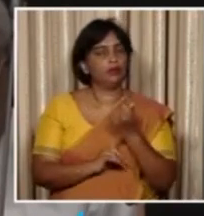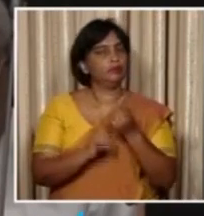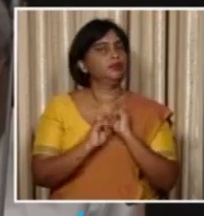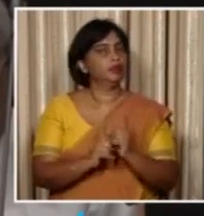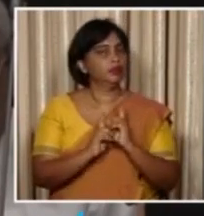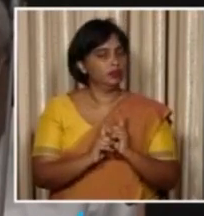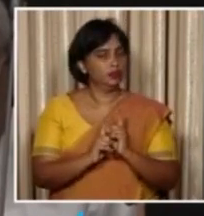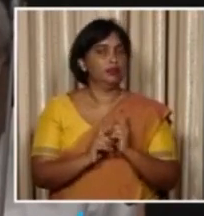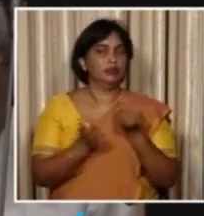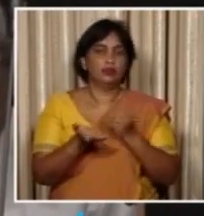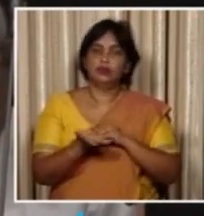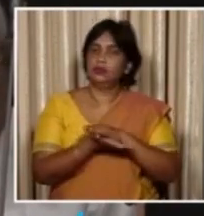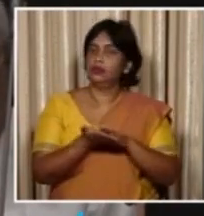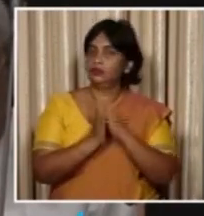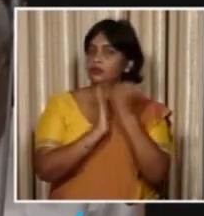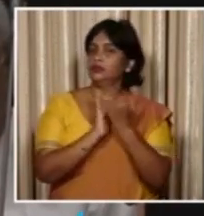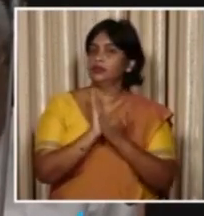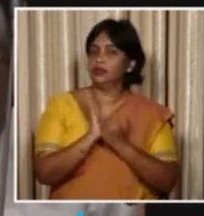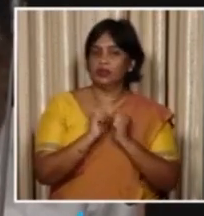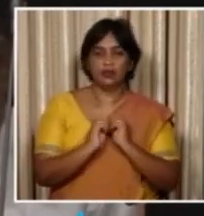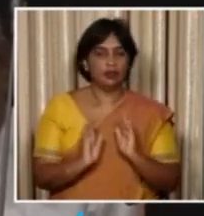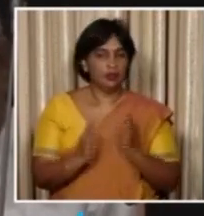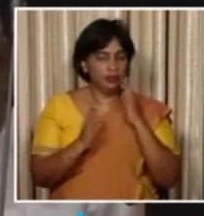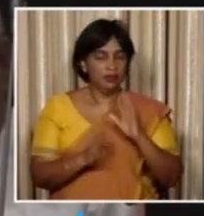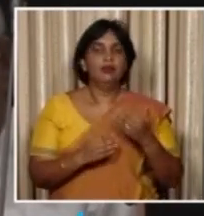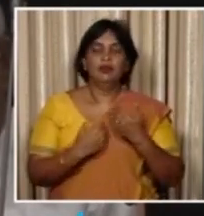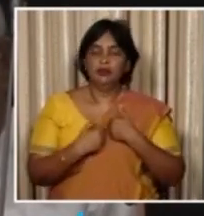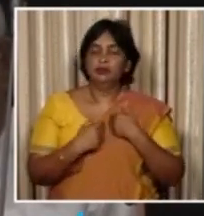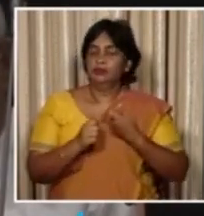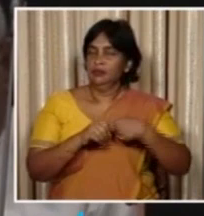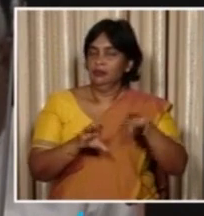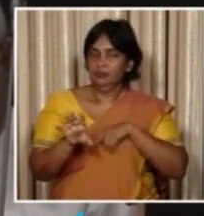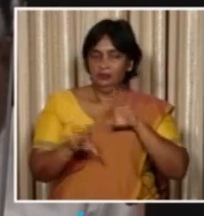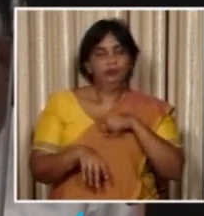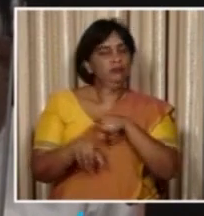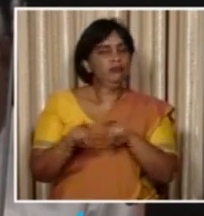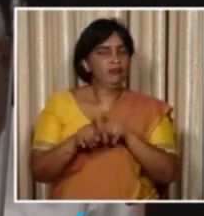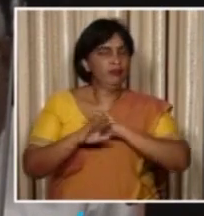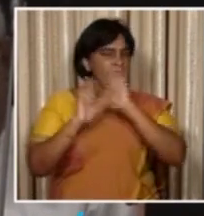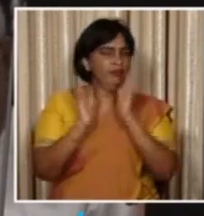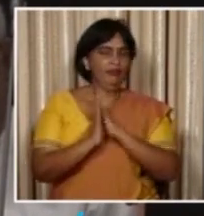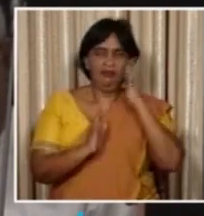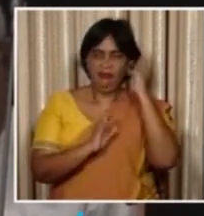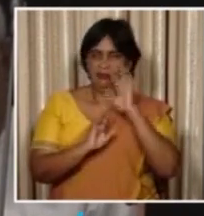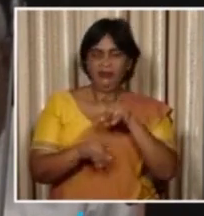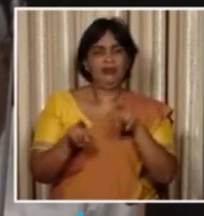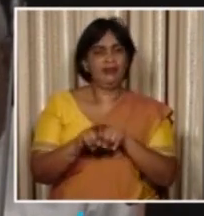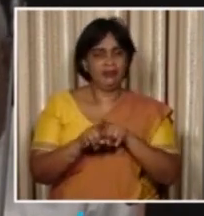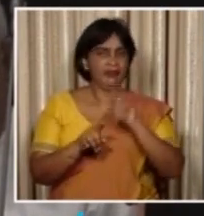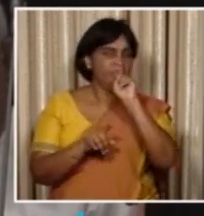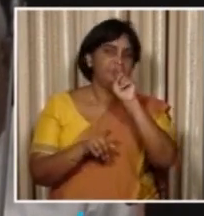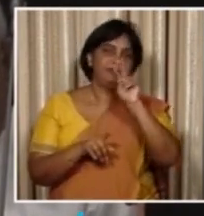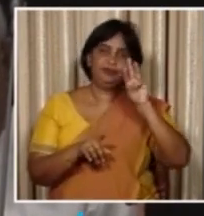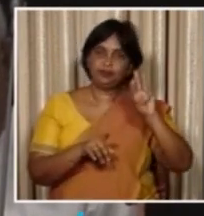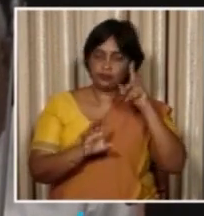ಸ್ಥಾಯೀಕರಣ ಪ್ರತಿಸಾಧಕ ವೆಡಸಟಾನ್ ಕ್ರಿಯಾತ್ಮಕರಂಟ ಅಪ ಮೂಲ ಪಿಡುವ ಈ ಸಮಸ್ತ ಪ್ರತಿಫಲಯಕ್ ಲೆಸ ವಿಶ್ವ